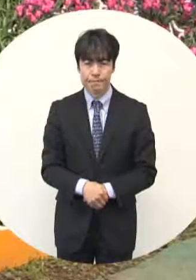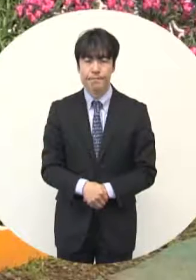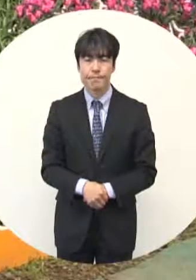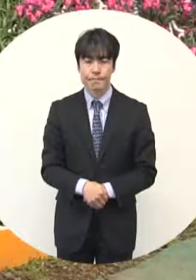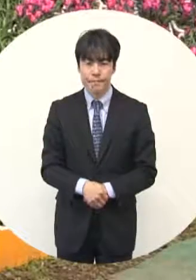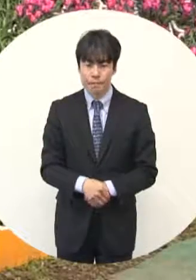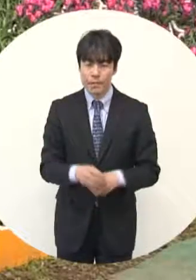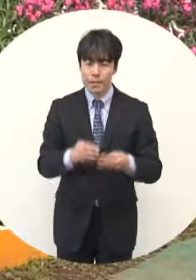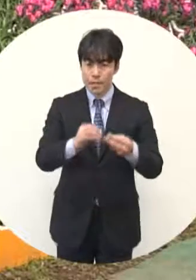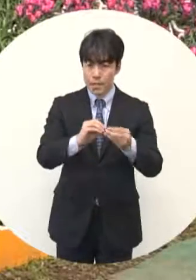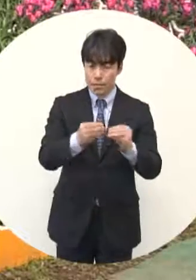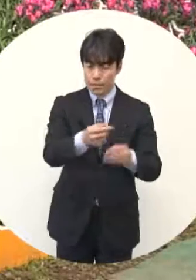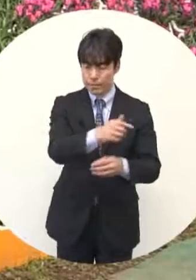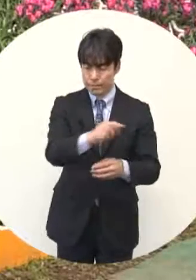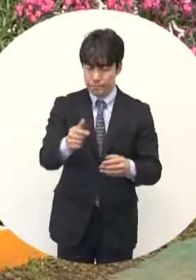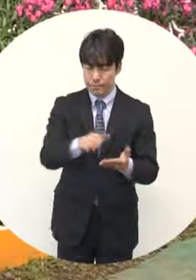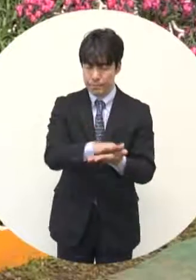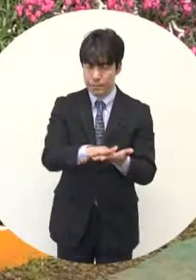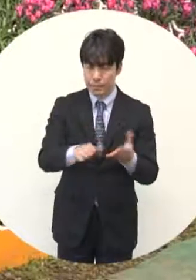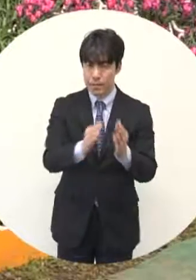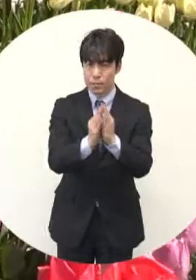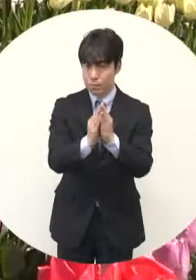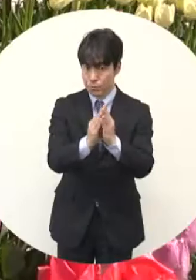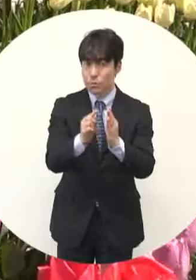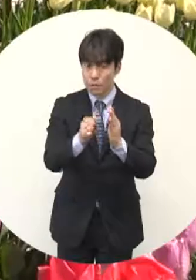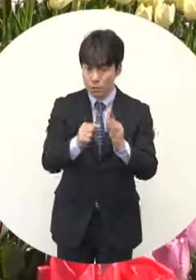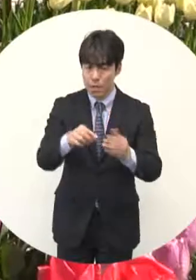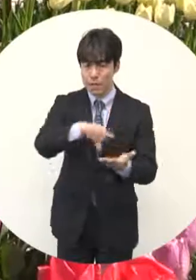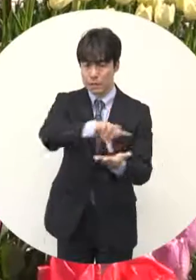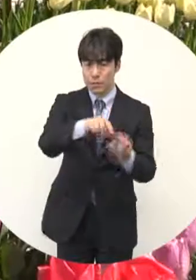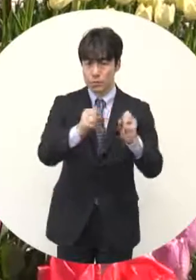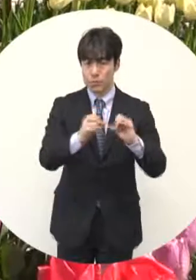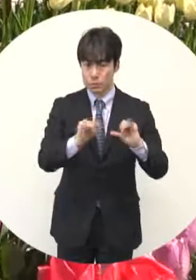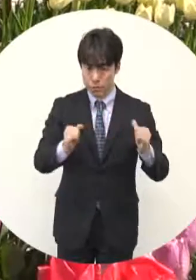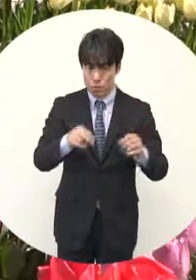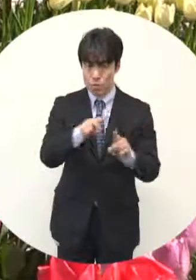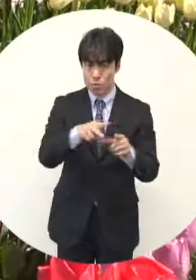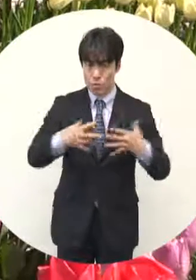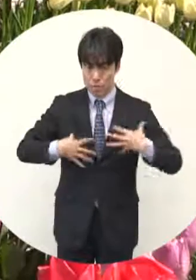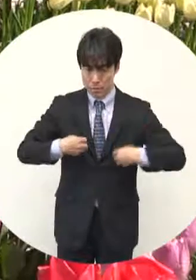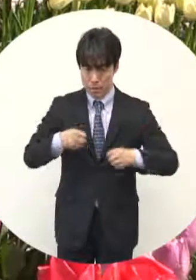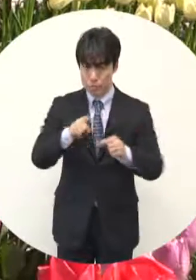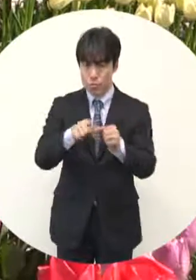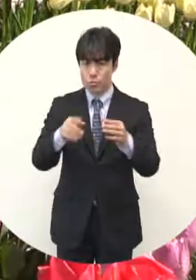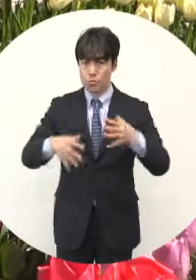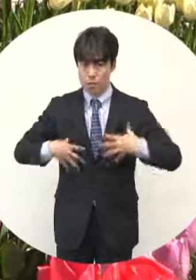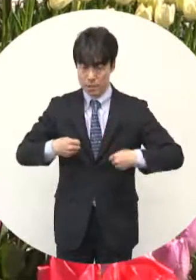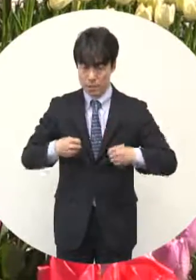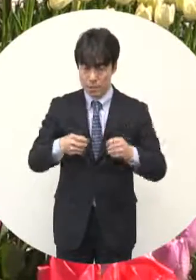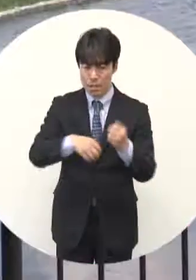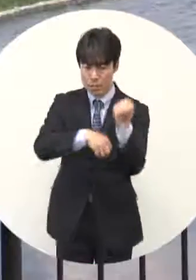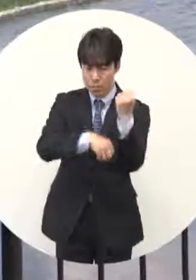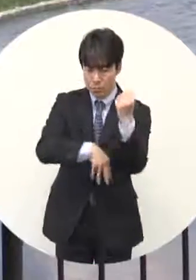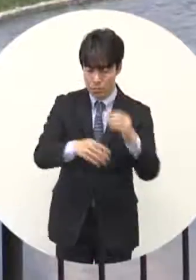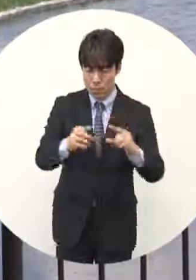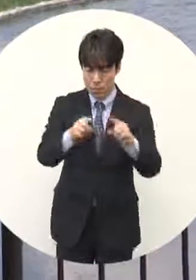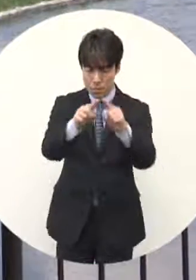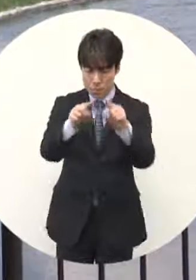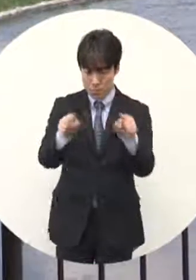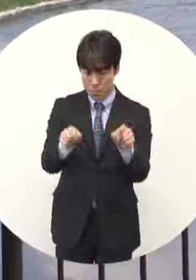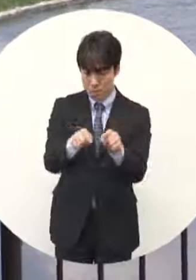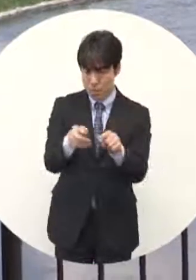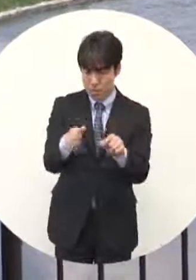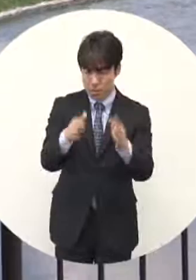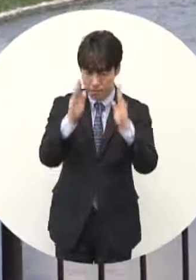色鮮やかなチューリップは地域の方や小中学生が球根から育てています。池